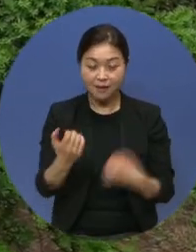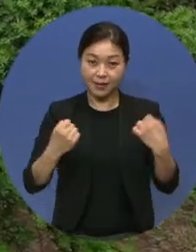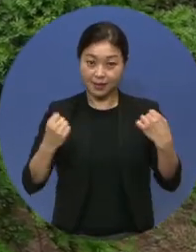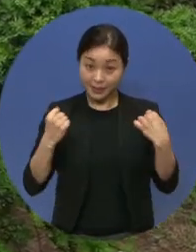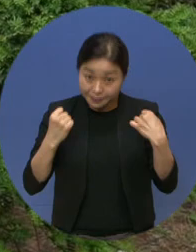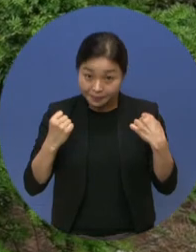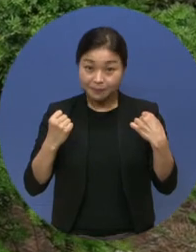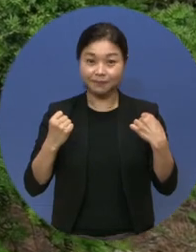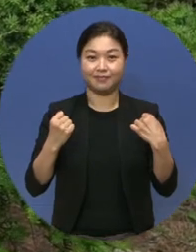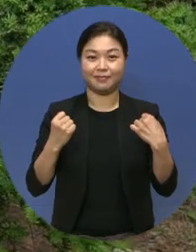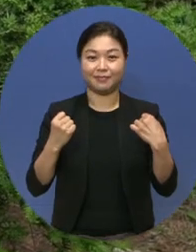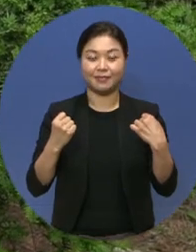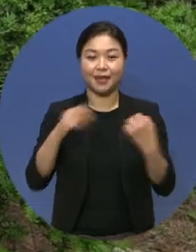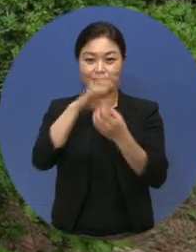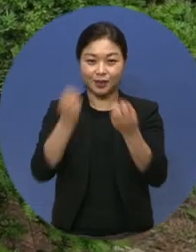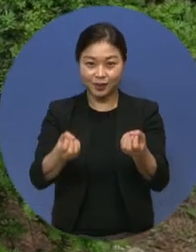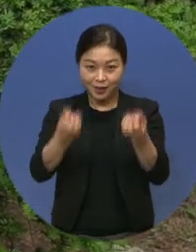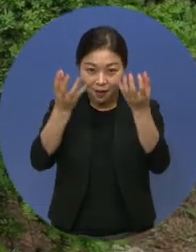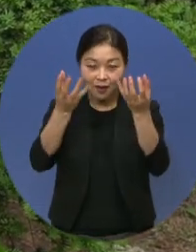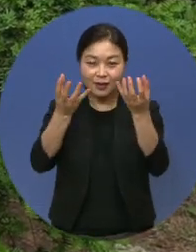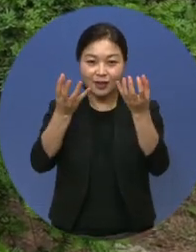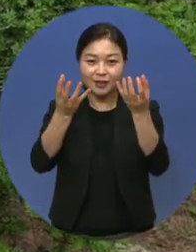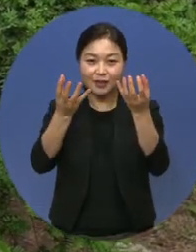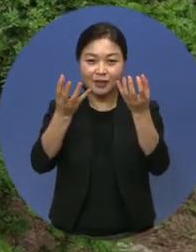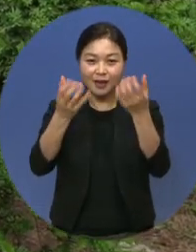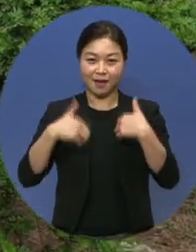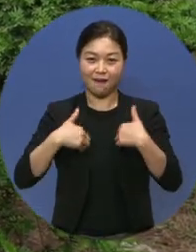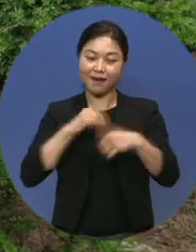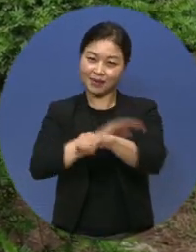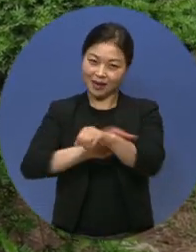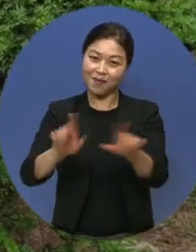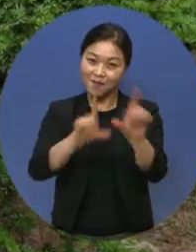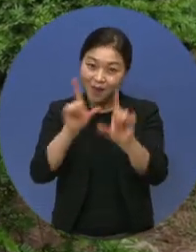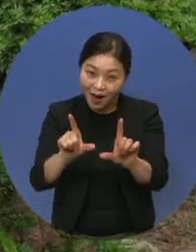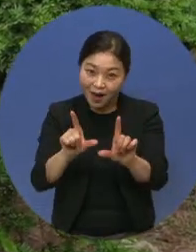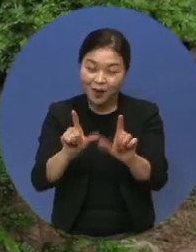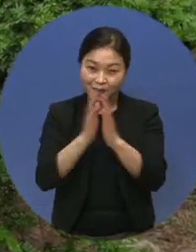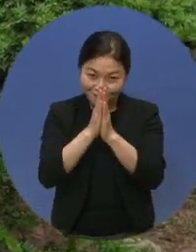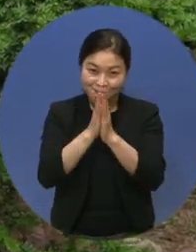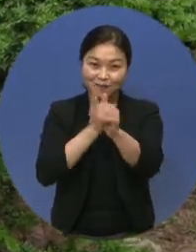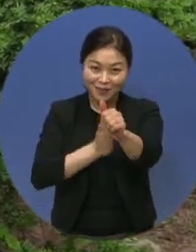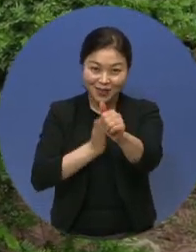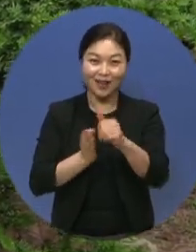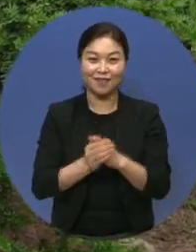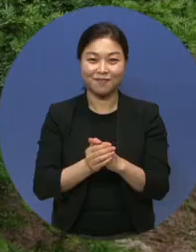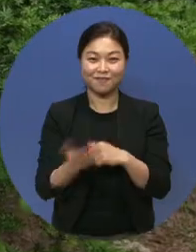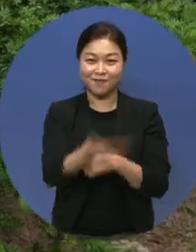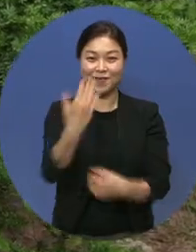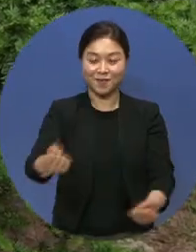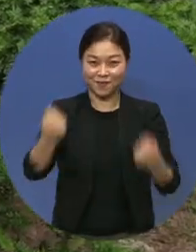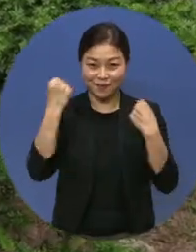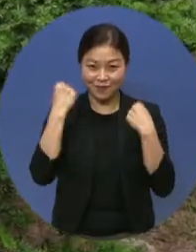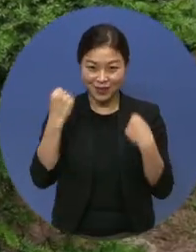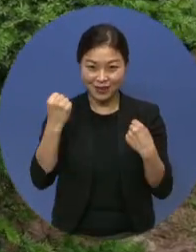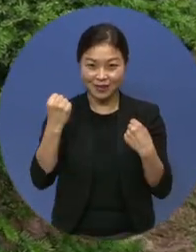힘내시고 추석 명절 멋진 시간 보내시길 바라겠습니다. 여러분 파이팅 하십시오.